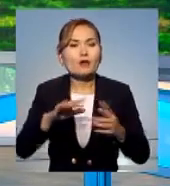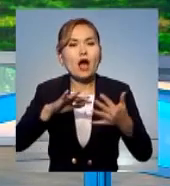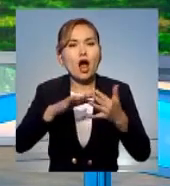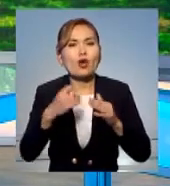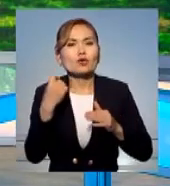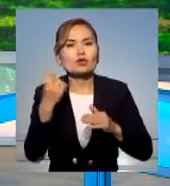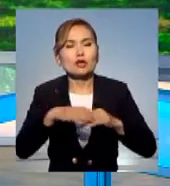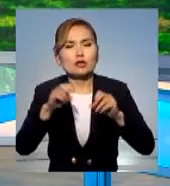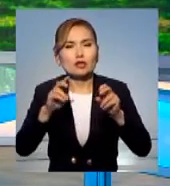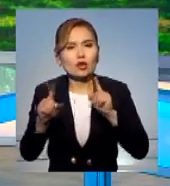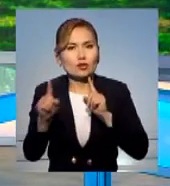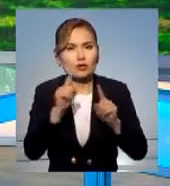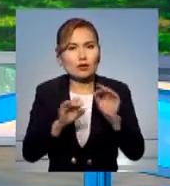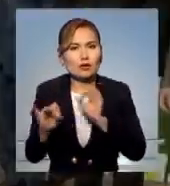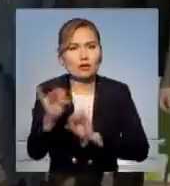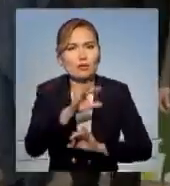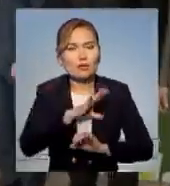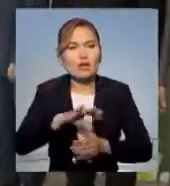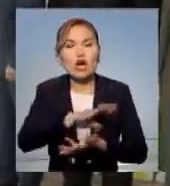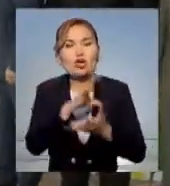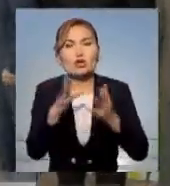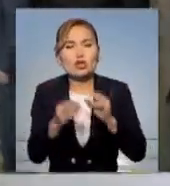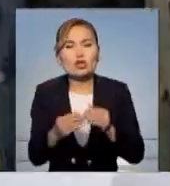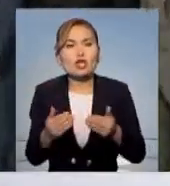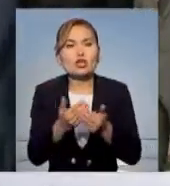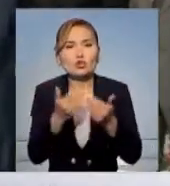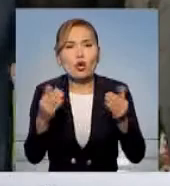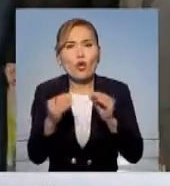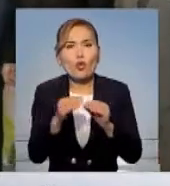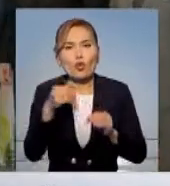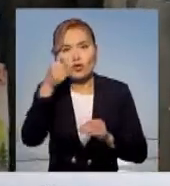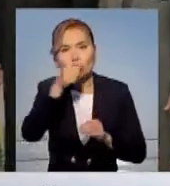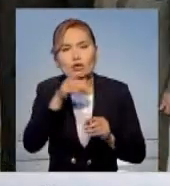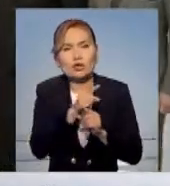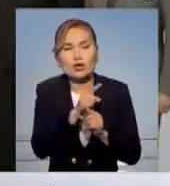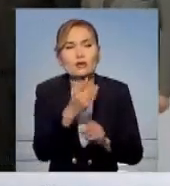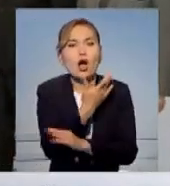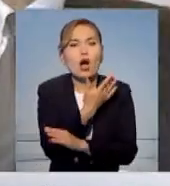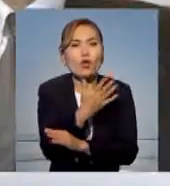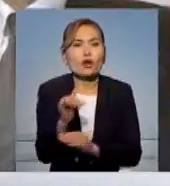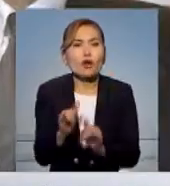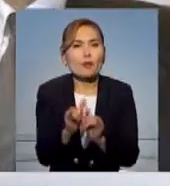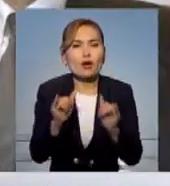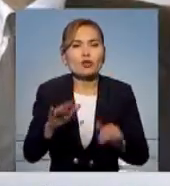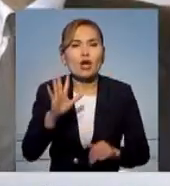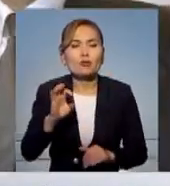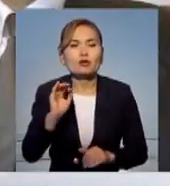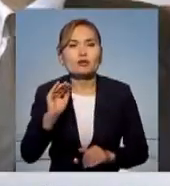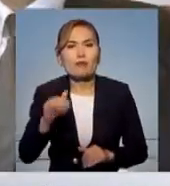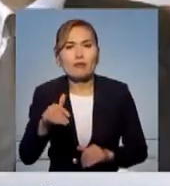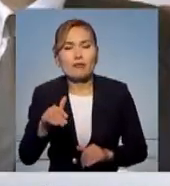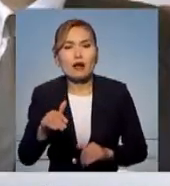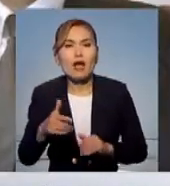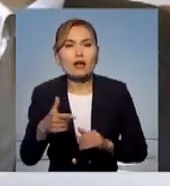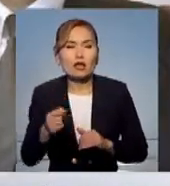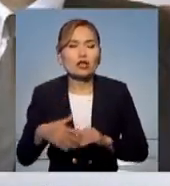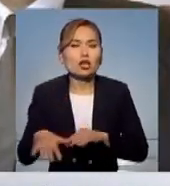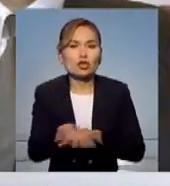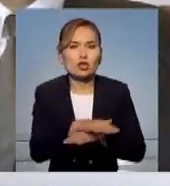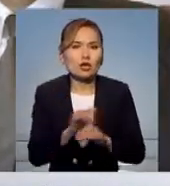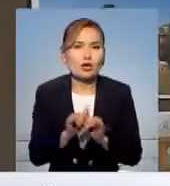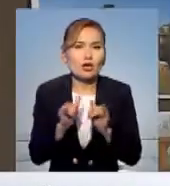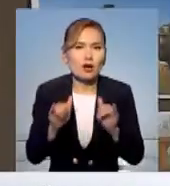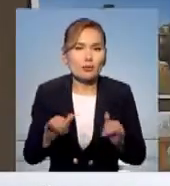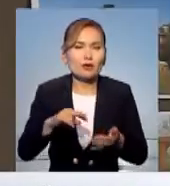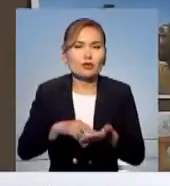шаруашылық мамандарының жиынында айтылды. Жалпы соңғы 10 жылда ормандарды ұлғайту көлемі 500 000 гектар аумаққа жүзеге асырылды.